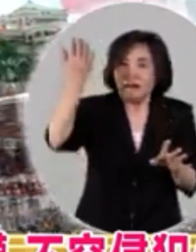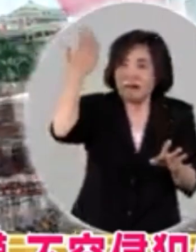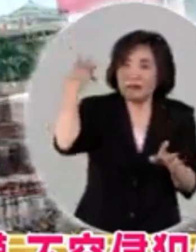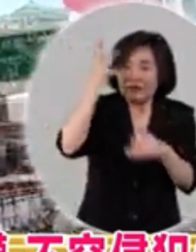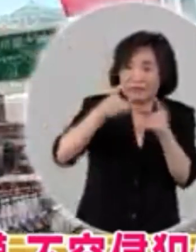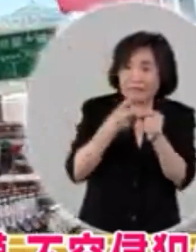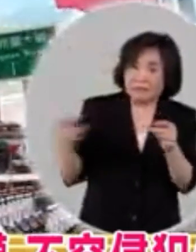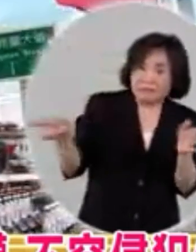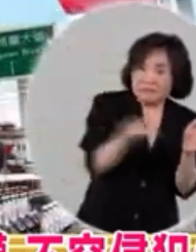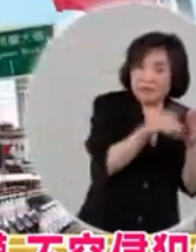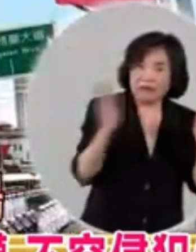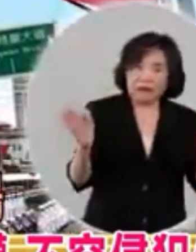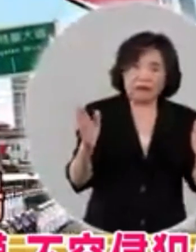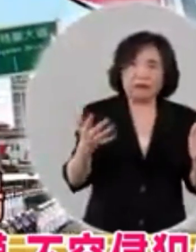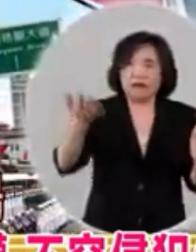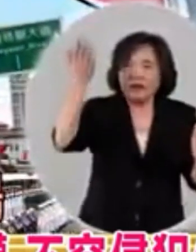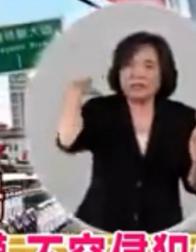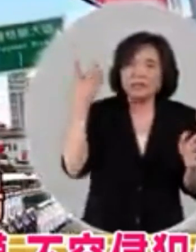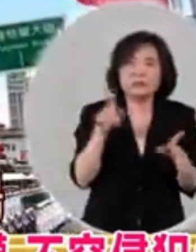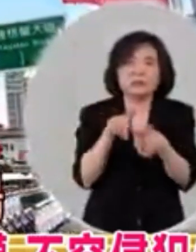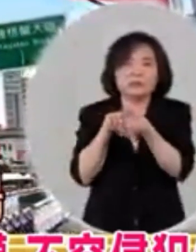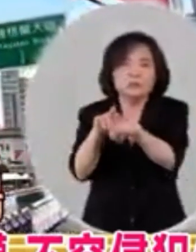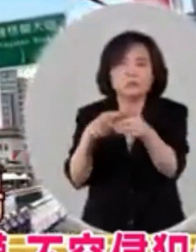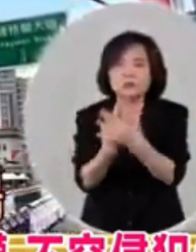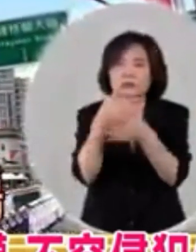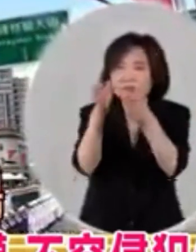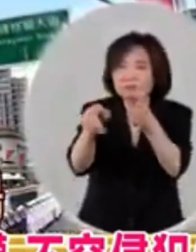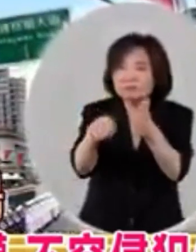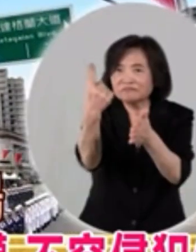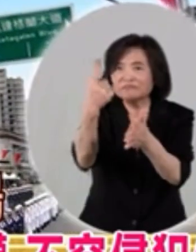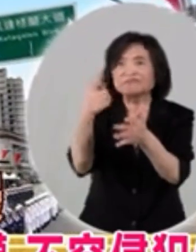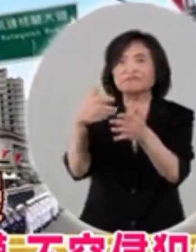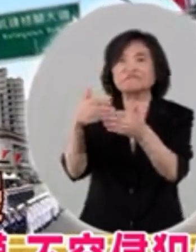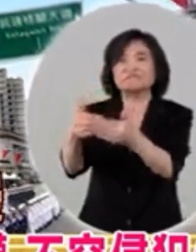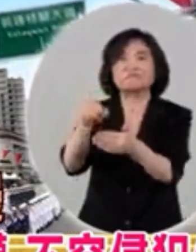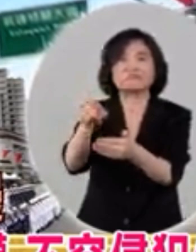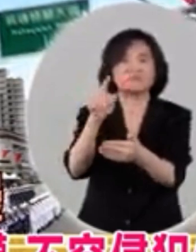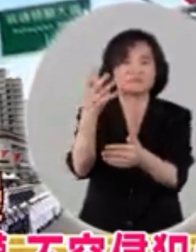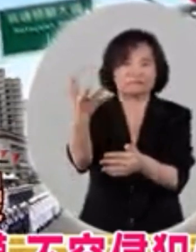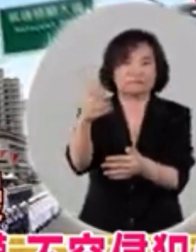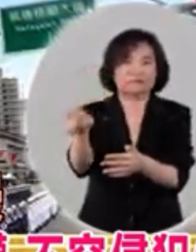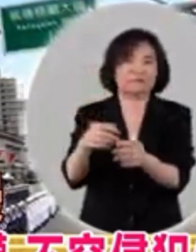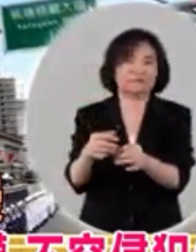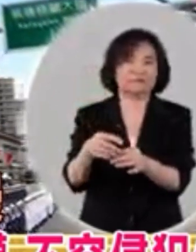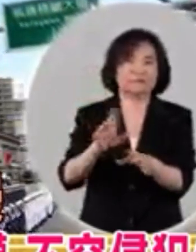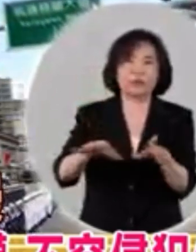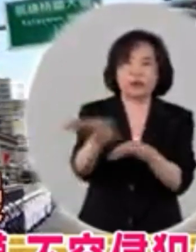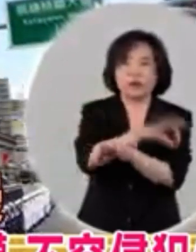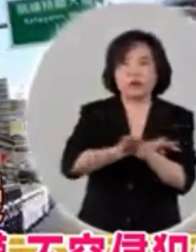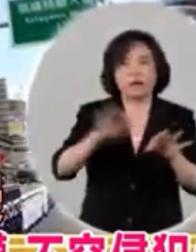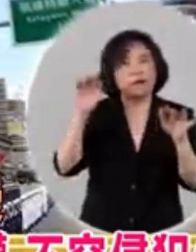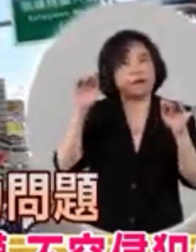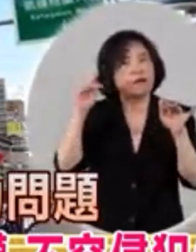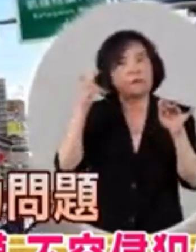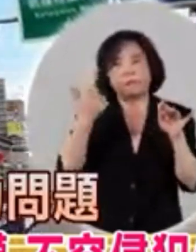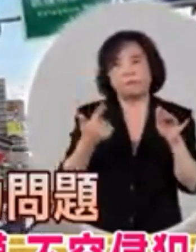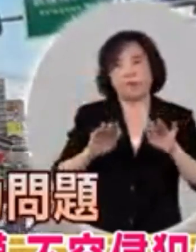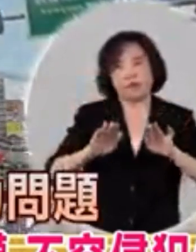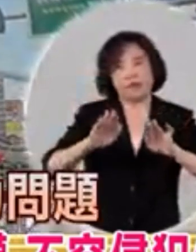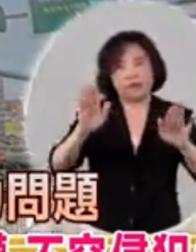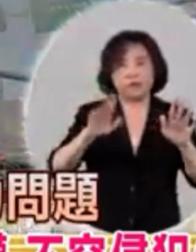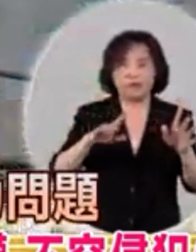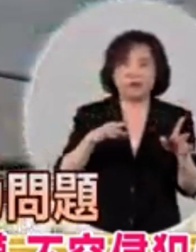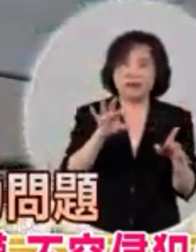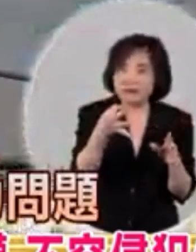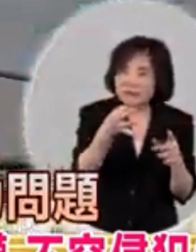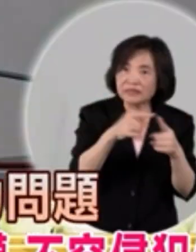30年因为过度依赖单一市场所造成的经济成长缓慢以及资金和人才